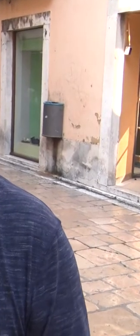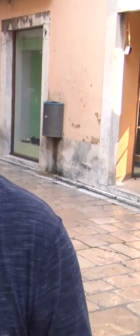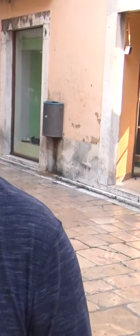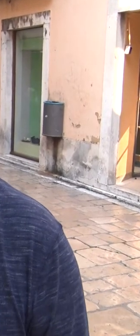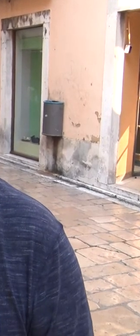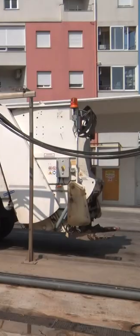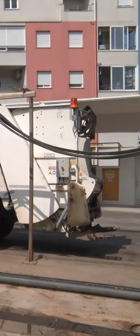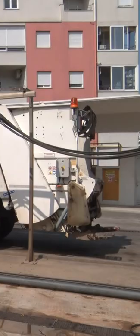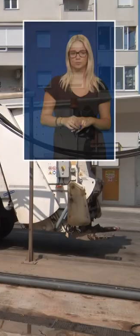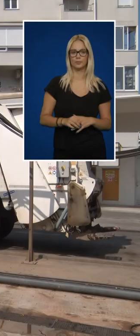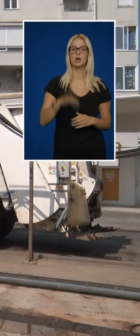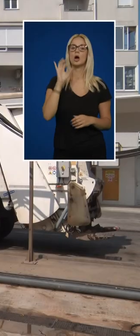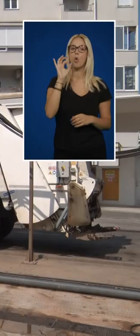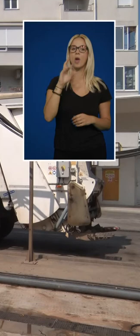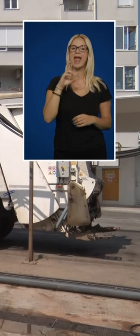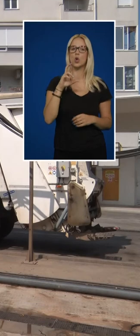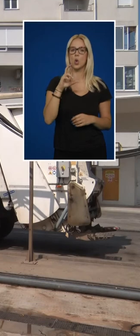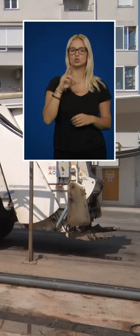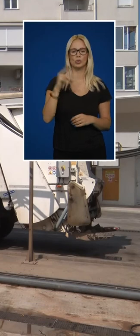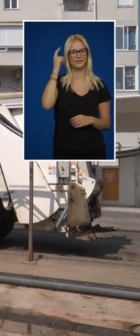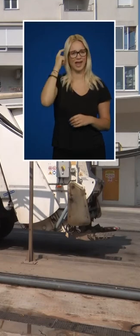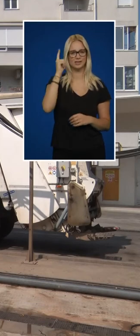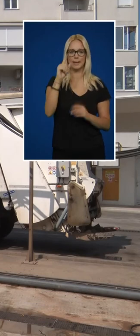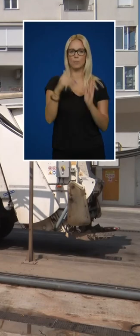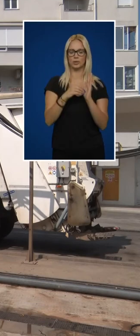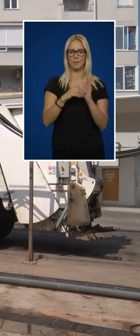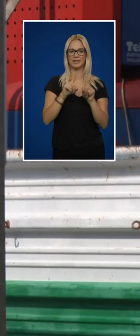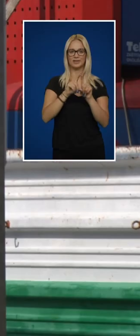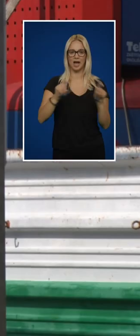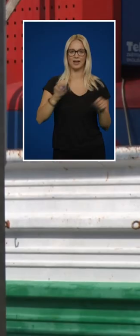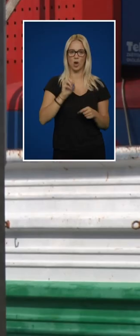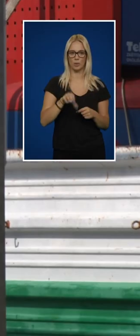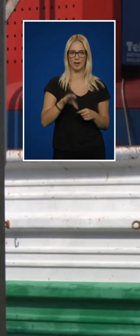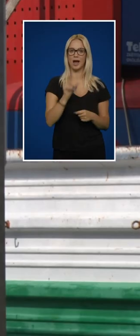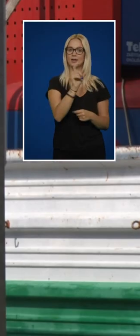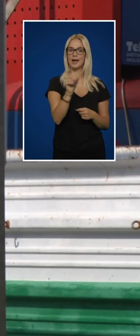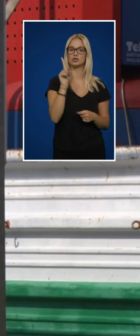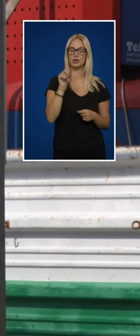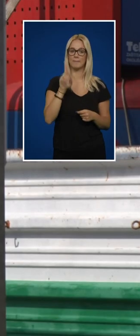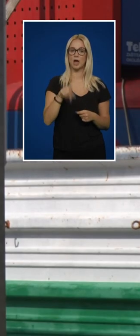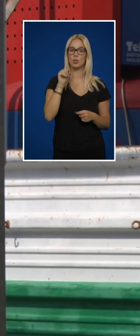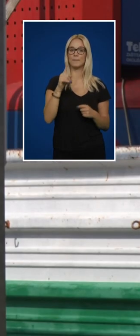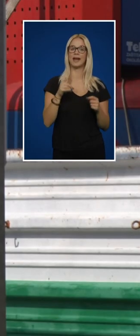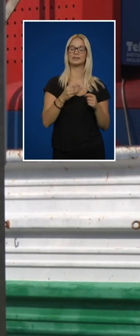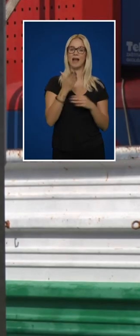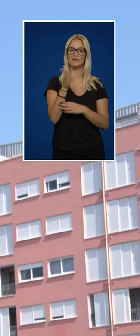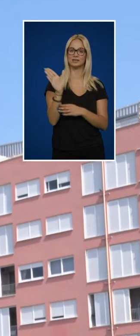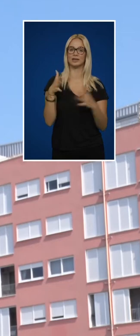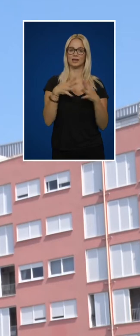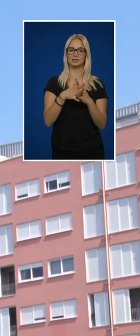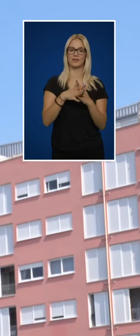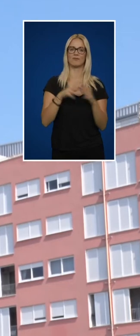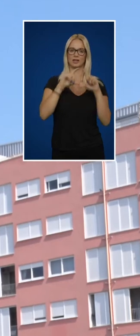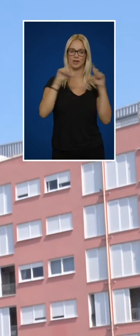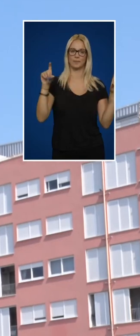novocijan koliko ga ima. O ekološkoj svijesti i potrebi razvrstavanja otpada riječ imaju i predstavnici gradske tvrtke Čistoća i